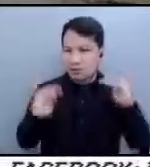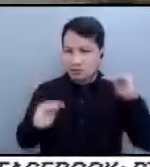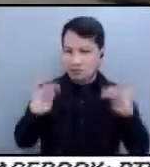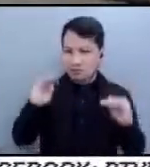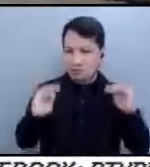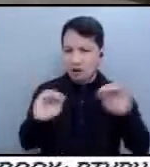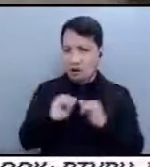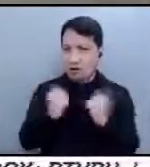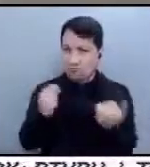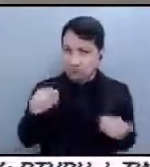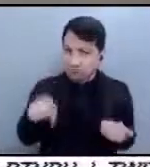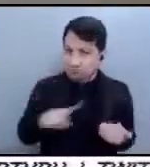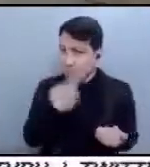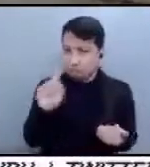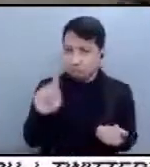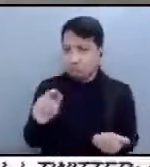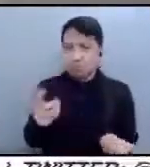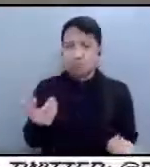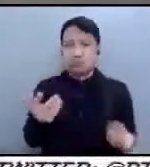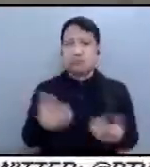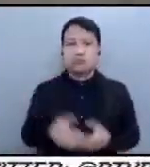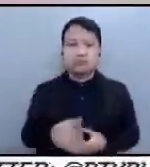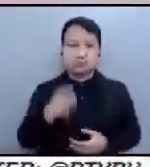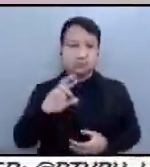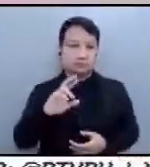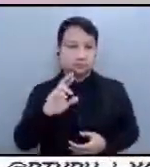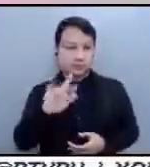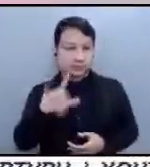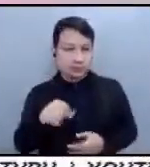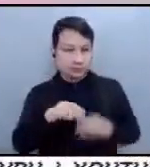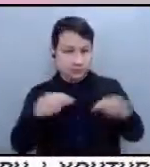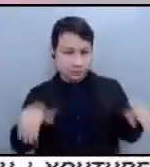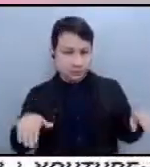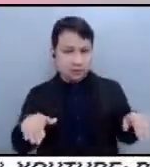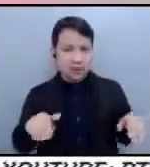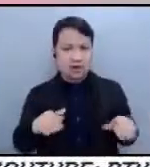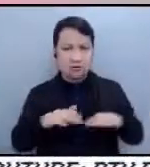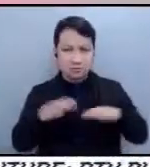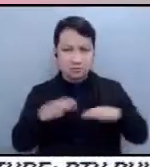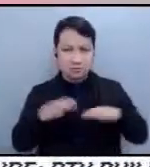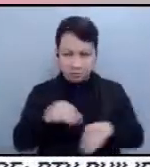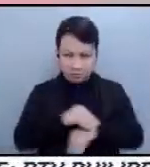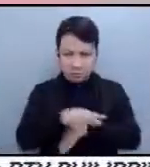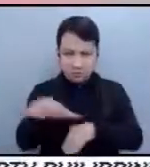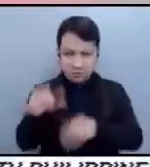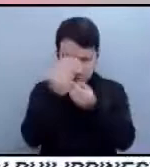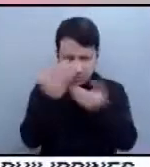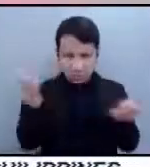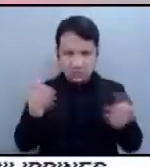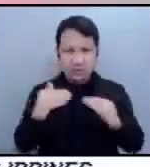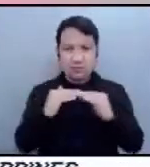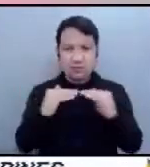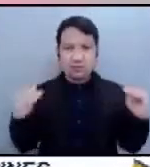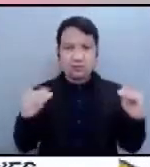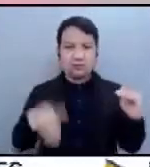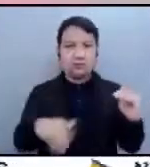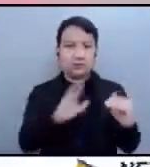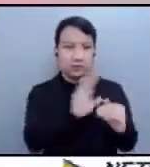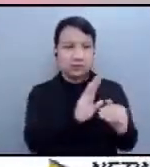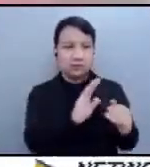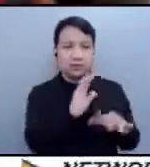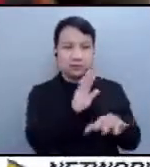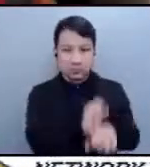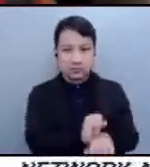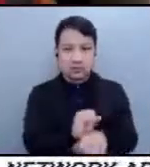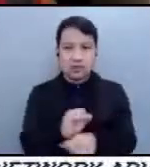manonood na mga ka-RSP natin mga bata, ano bang payo nyo, paano nyo nababalanse itong inyong mga hobbies at